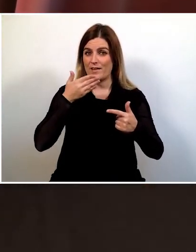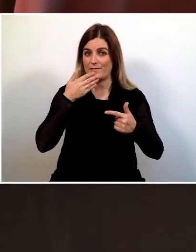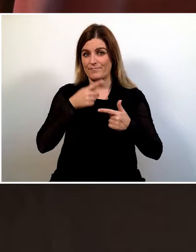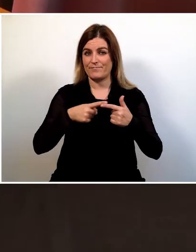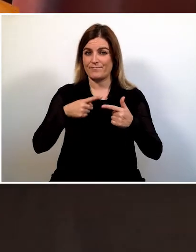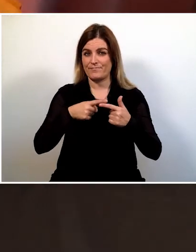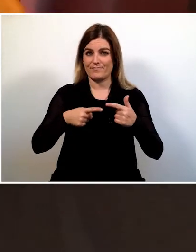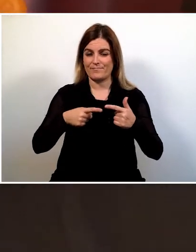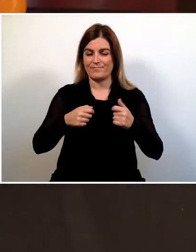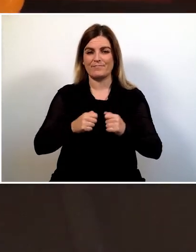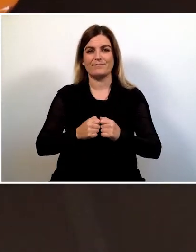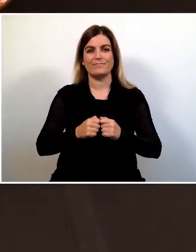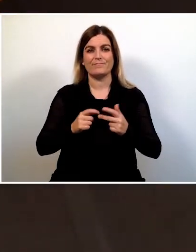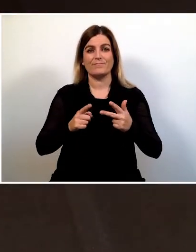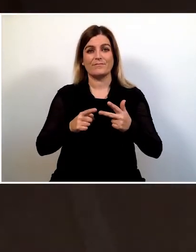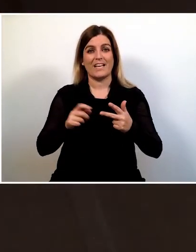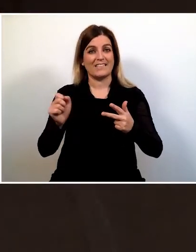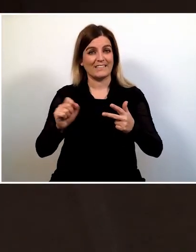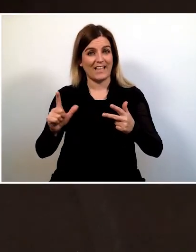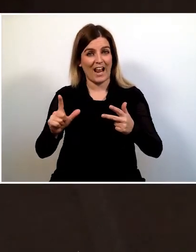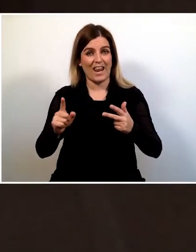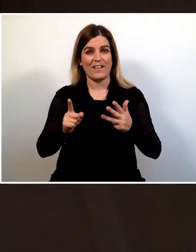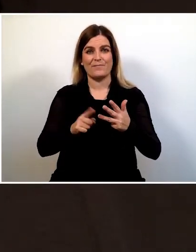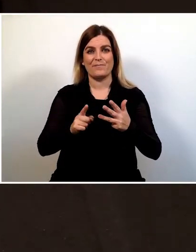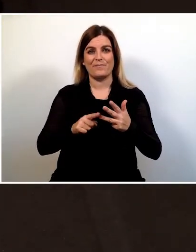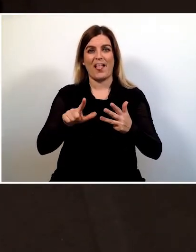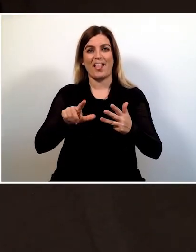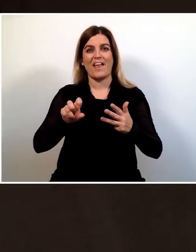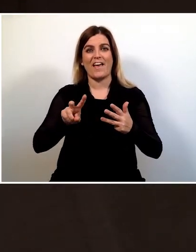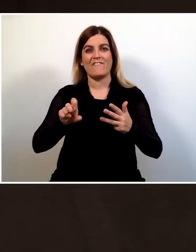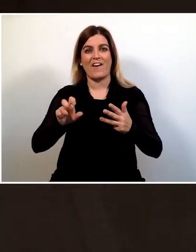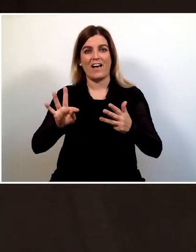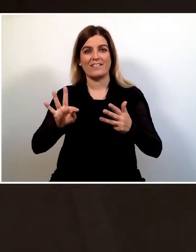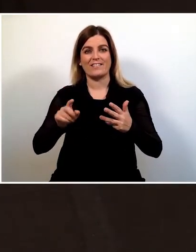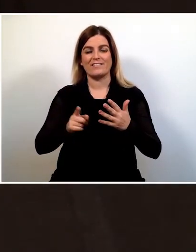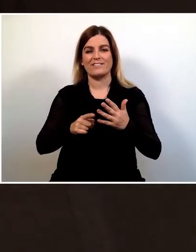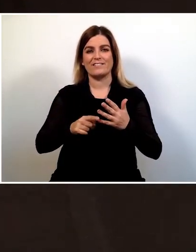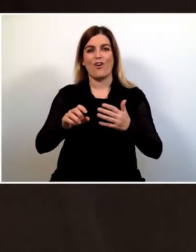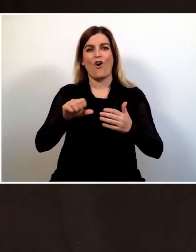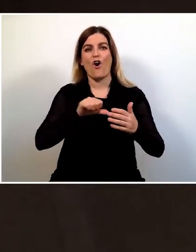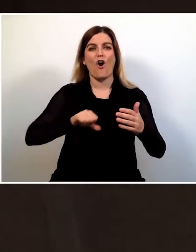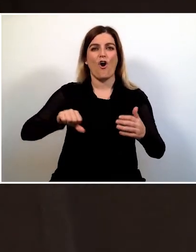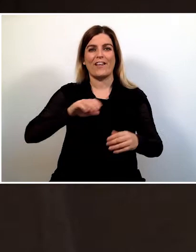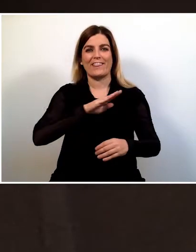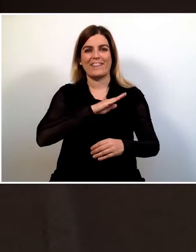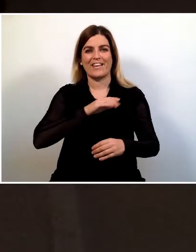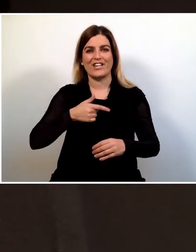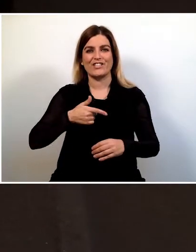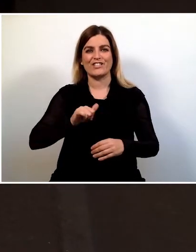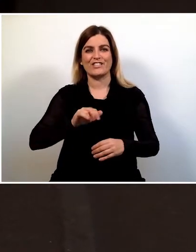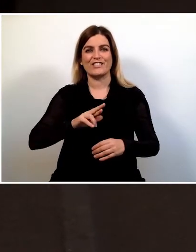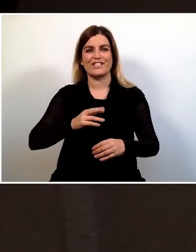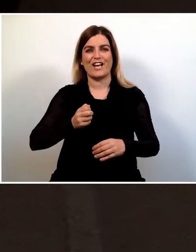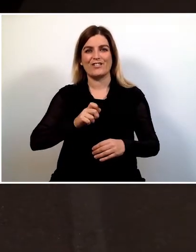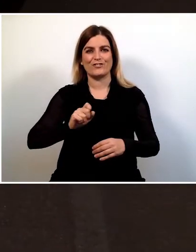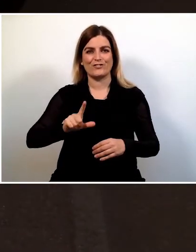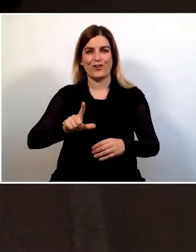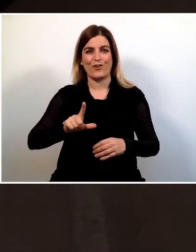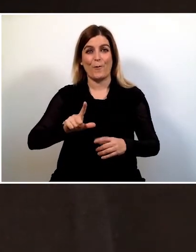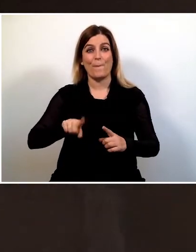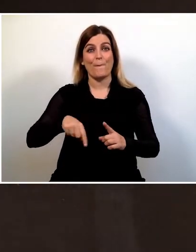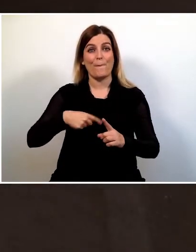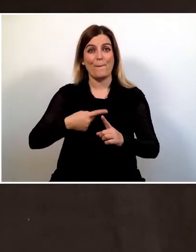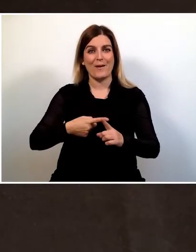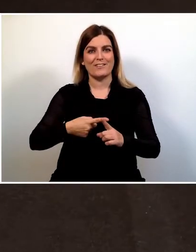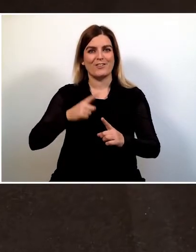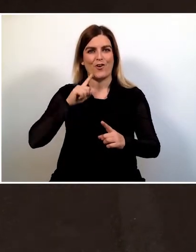tèbia, sal, llevat i oli de girassol. I llavors, com en aquest cas el fem d'olives,